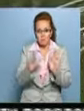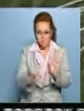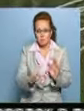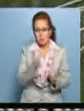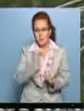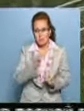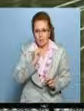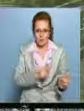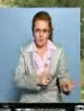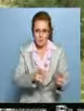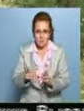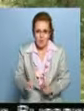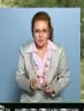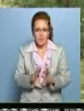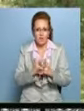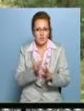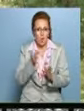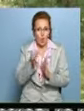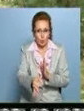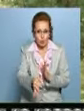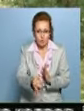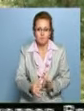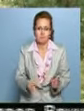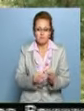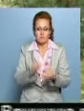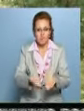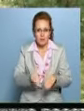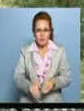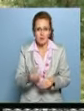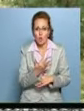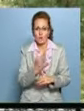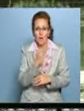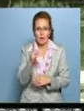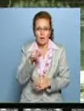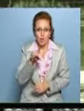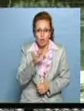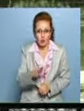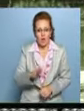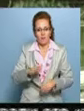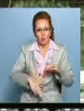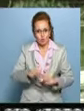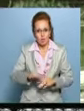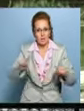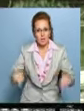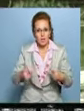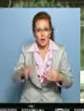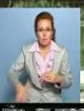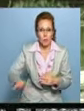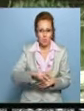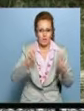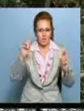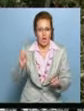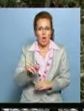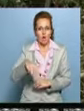Мирза высадили здесь несколько Кедров вручную восстановили этот пруд назвали его Тополиный выколи траву